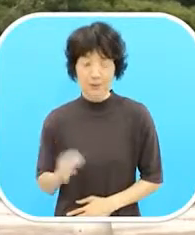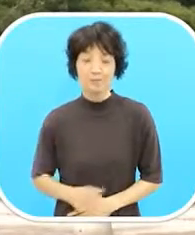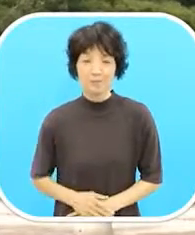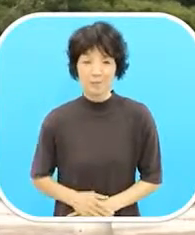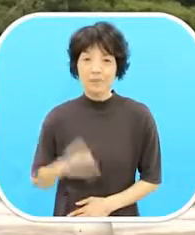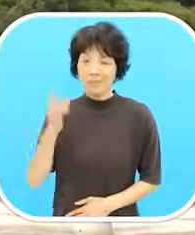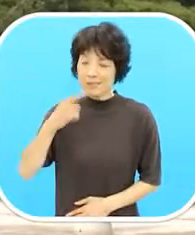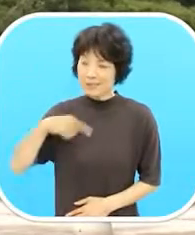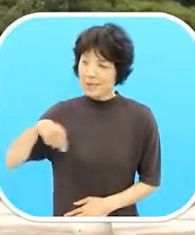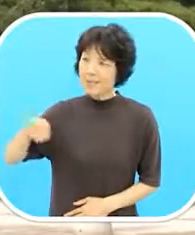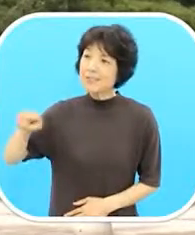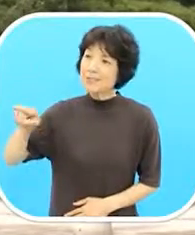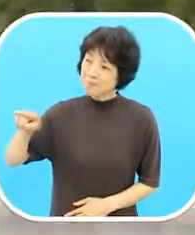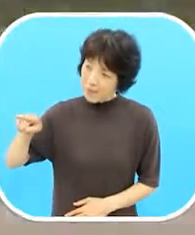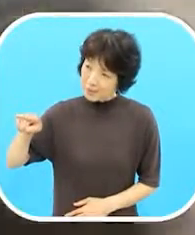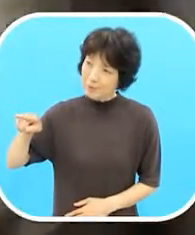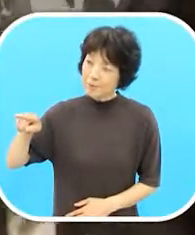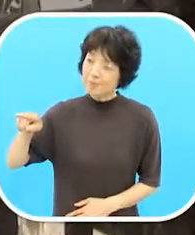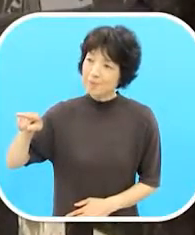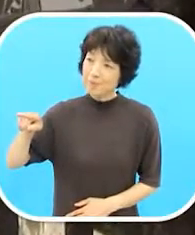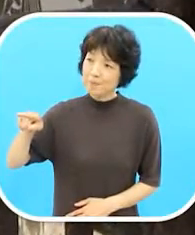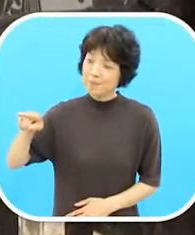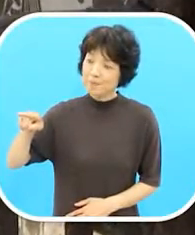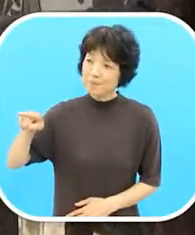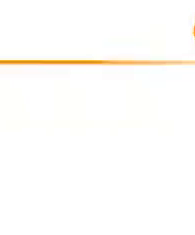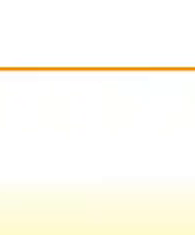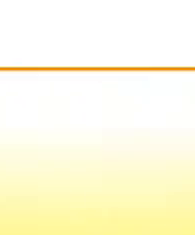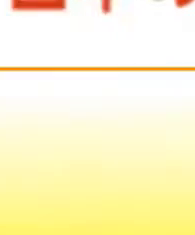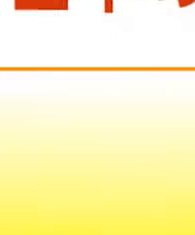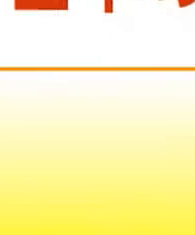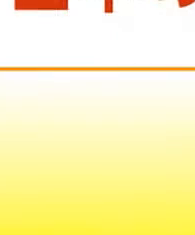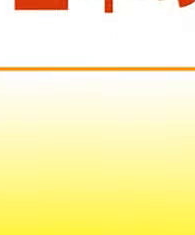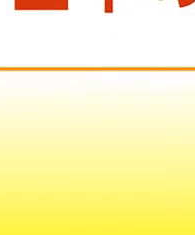。それでは行ってきます。